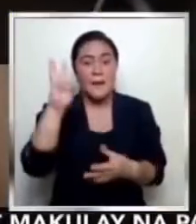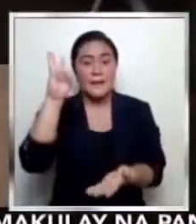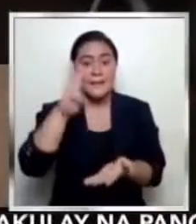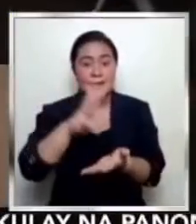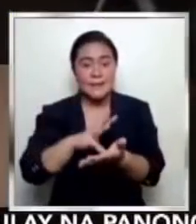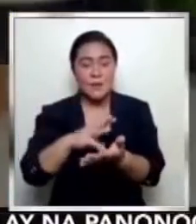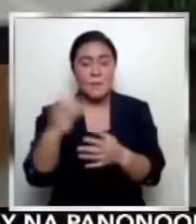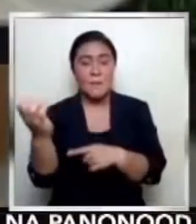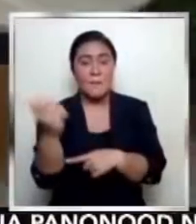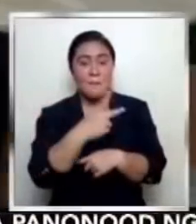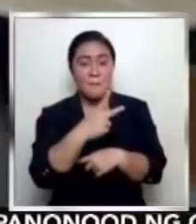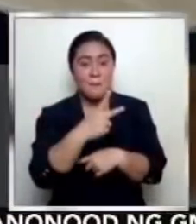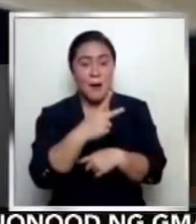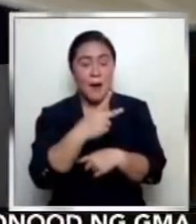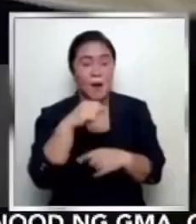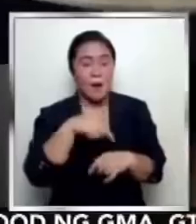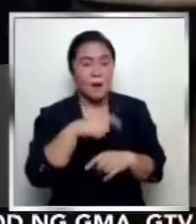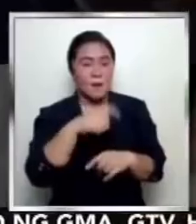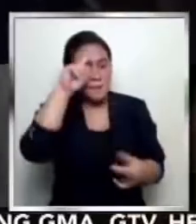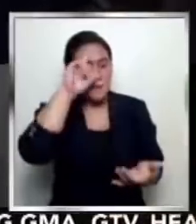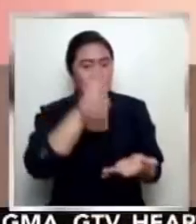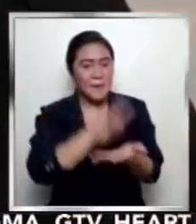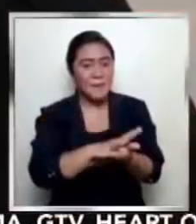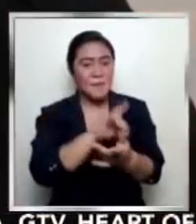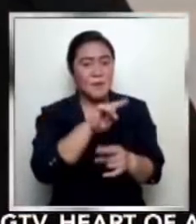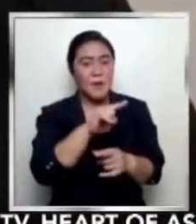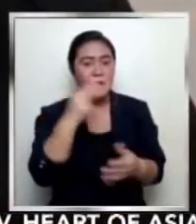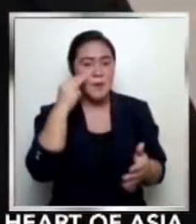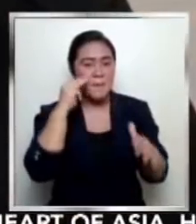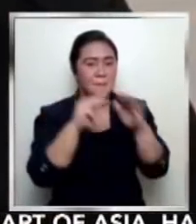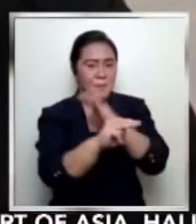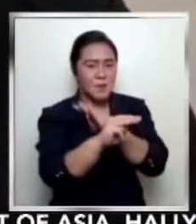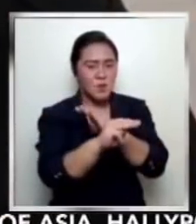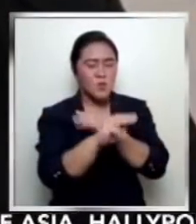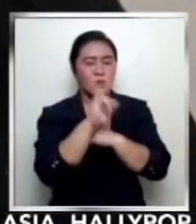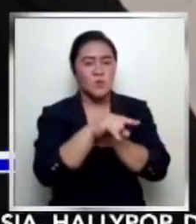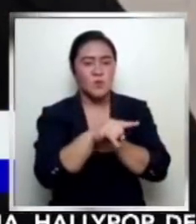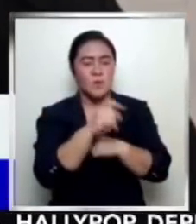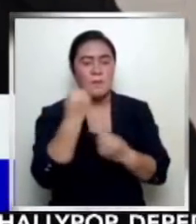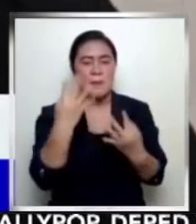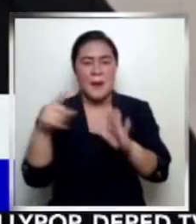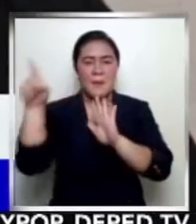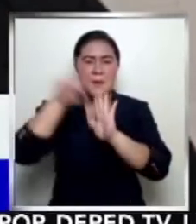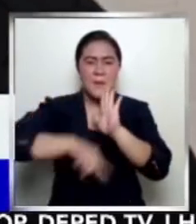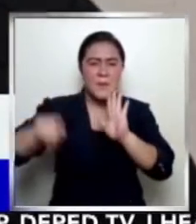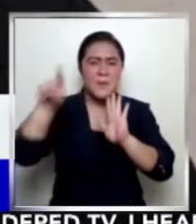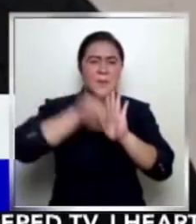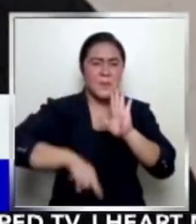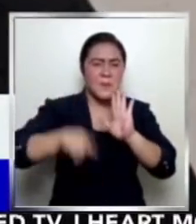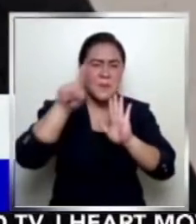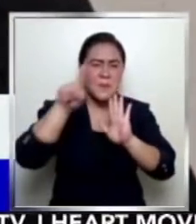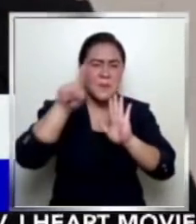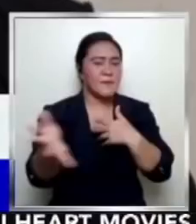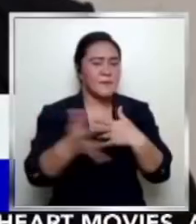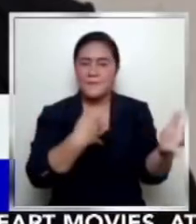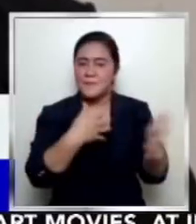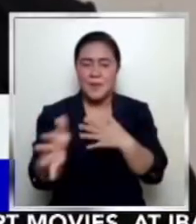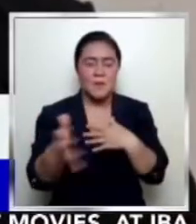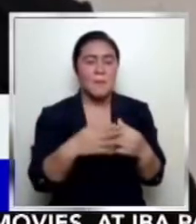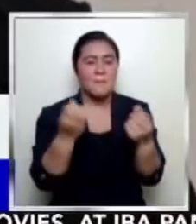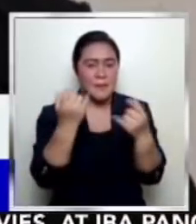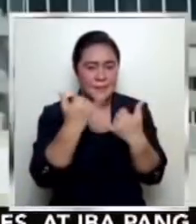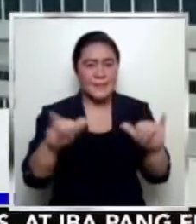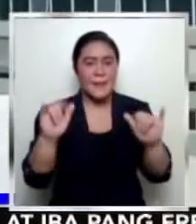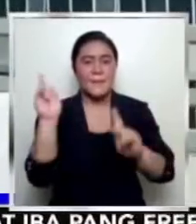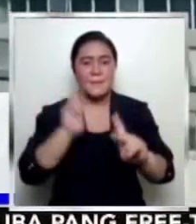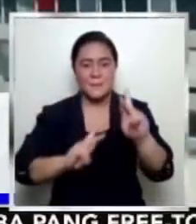item kasi naniniwala siya sa mission na to. Kahit maraming negativity ngayon nangyayari, meron at meron pa rin mga tao na taos pusong tutulong